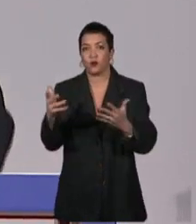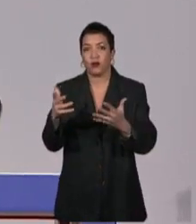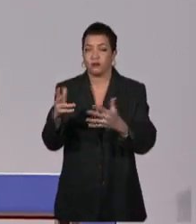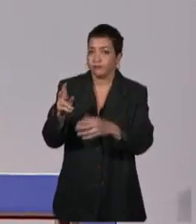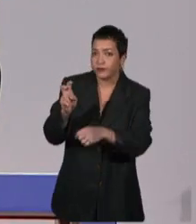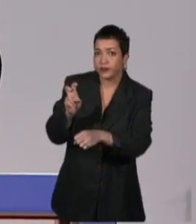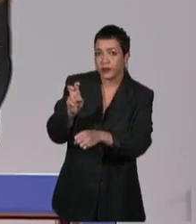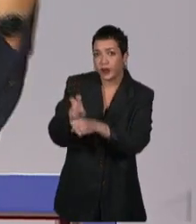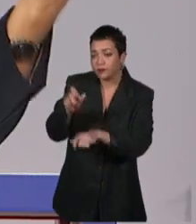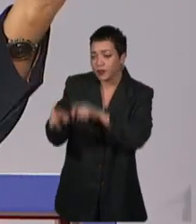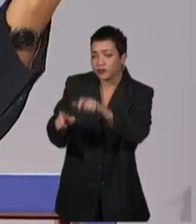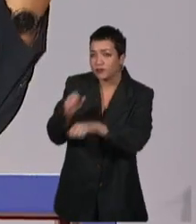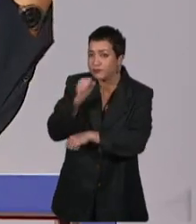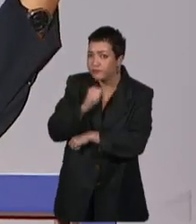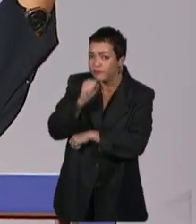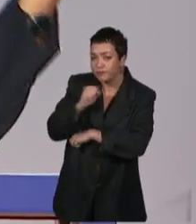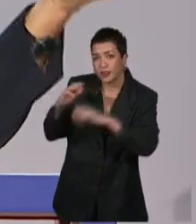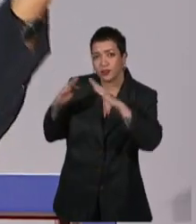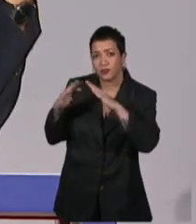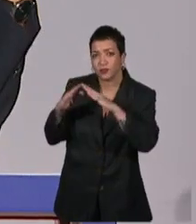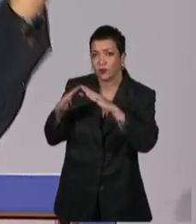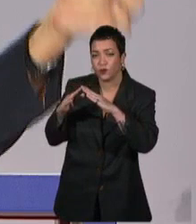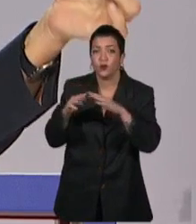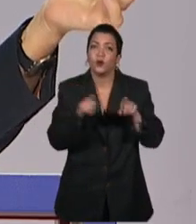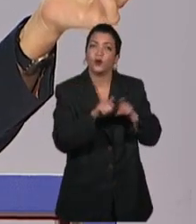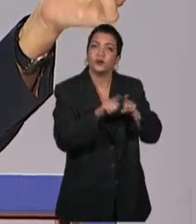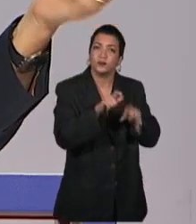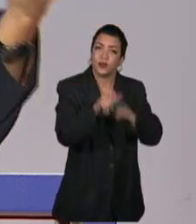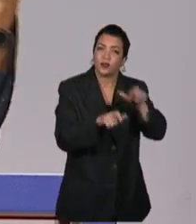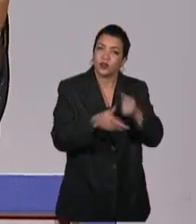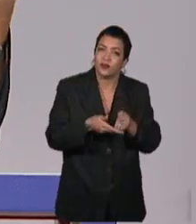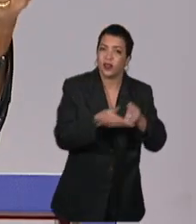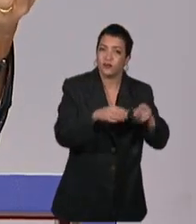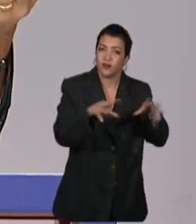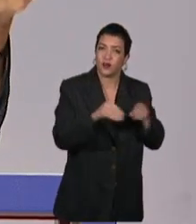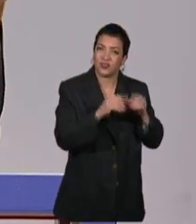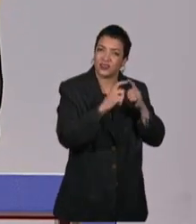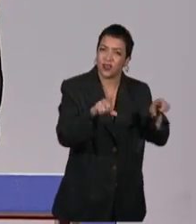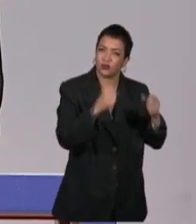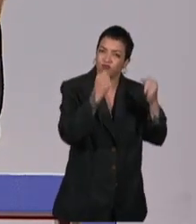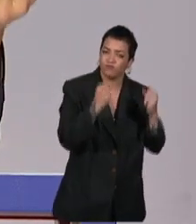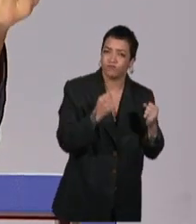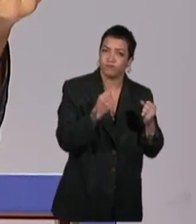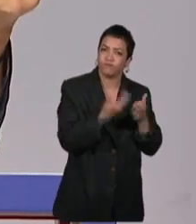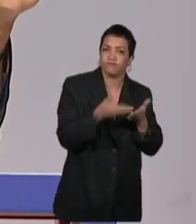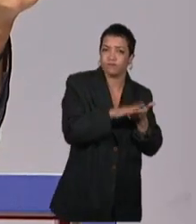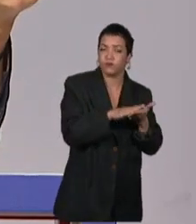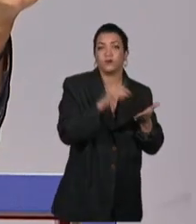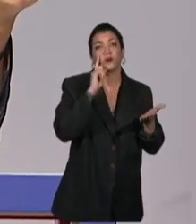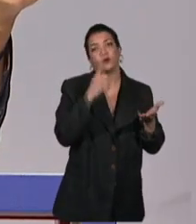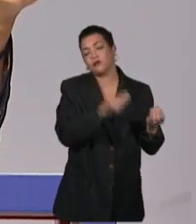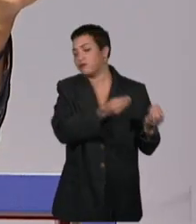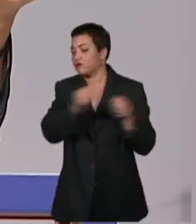nos aînés et que je renforcerai le statut de nos aidants familiaux, car ils leur apportent